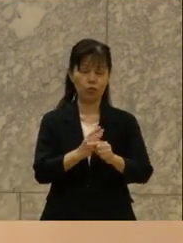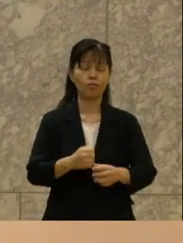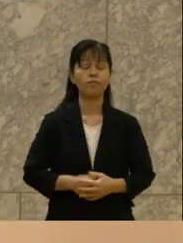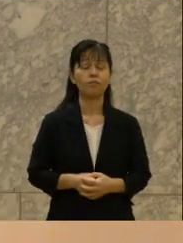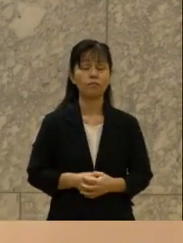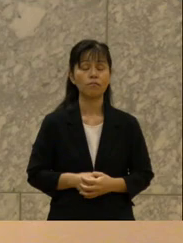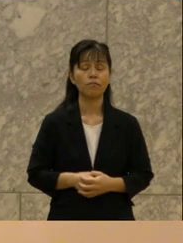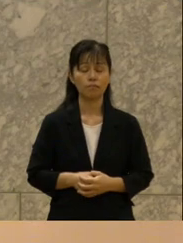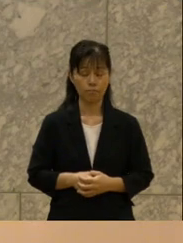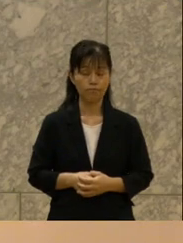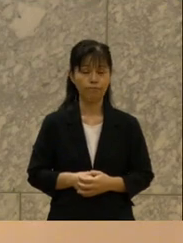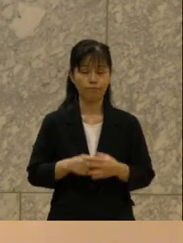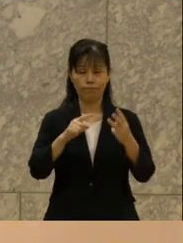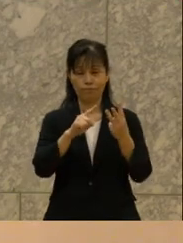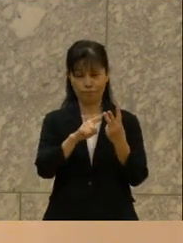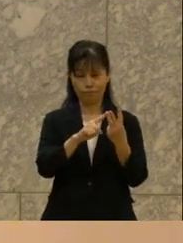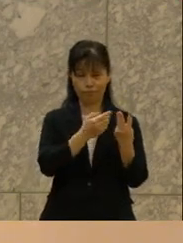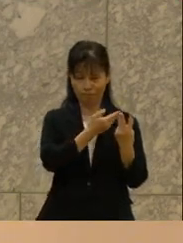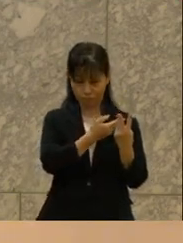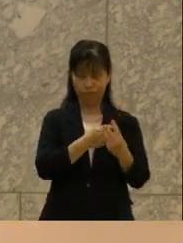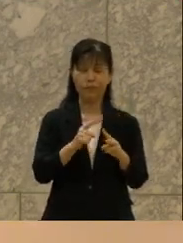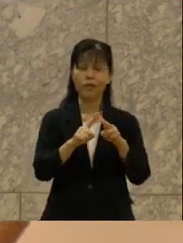最後に小林百合子さんです